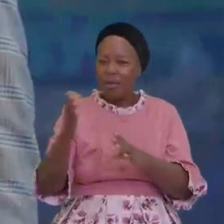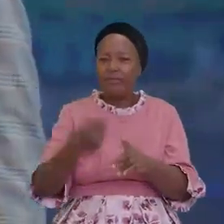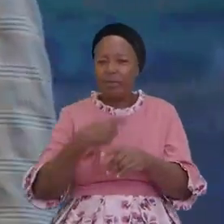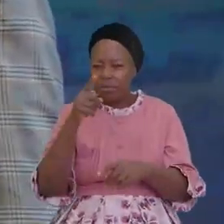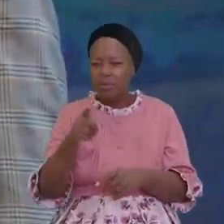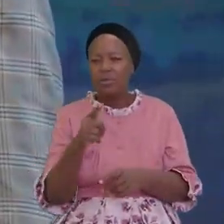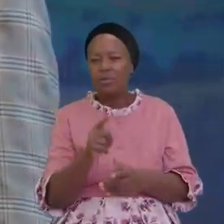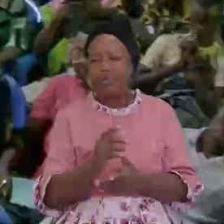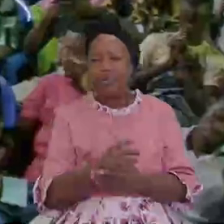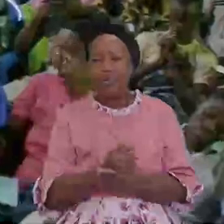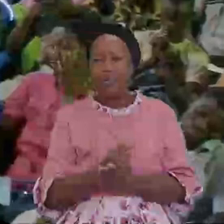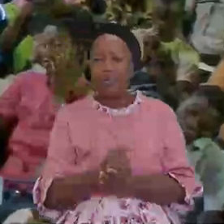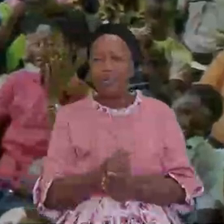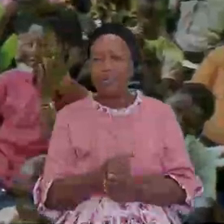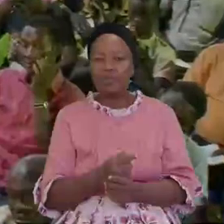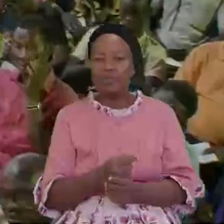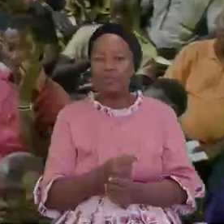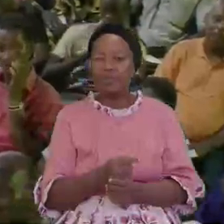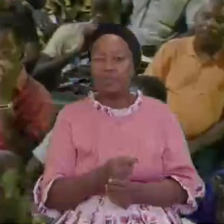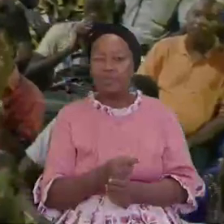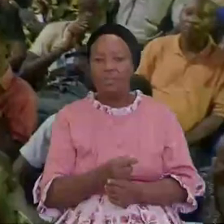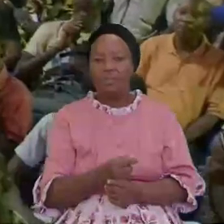chose. Éloigne cela de toi.